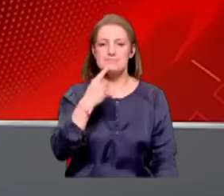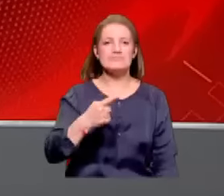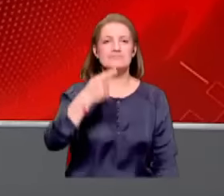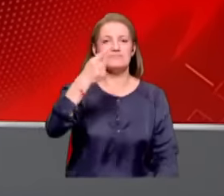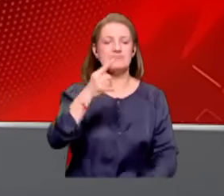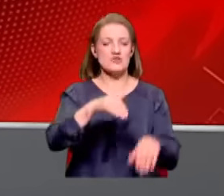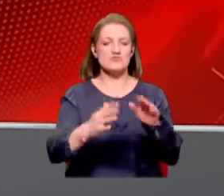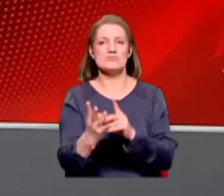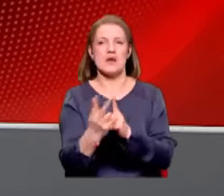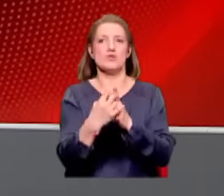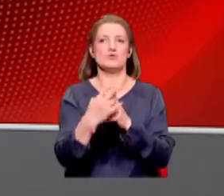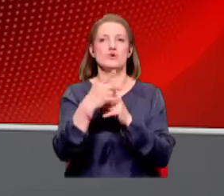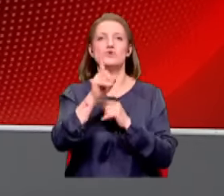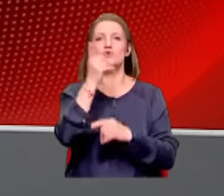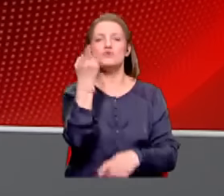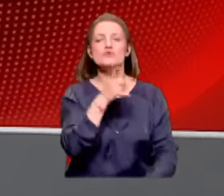katılıyor.